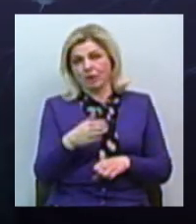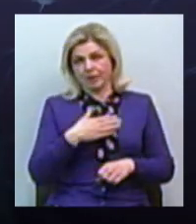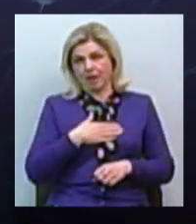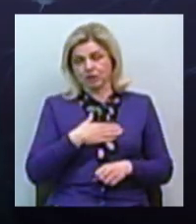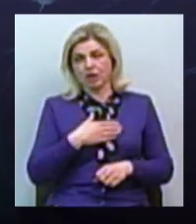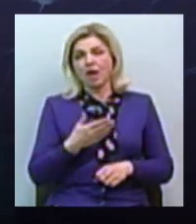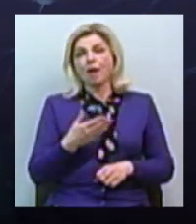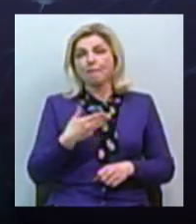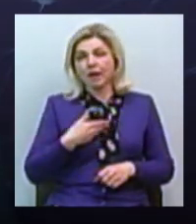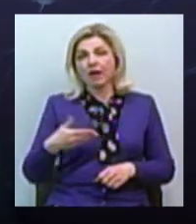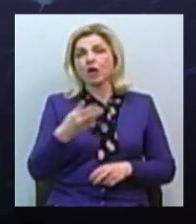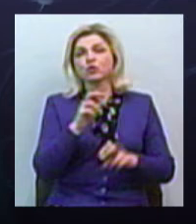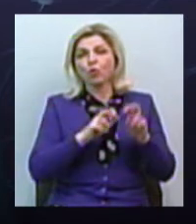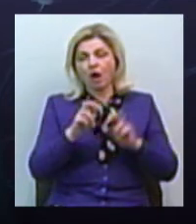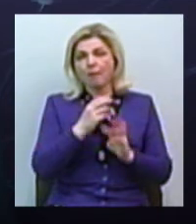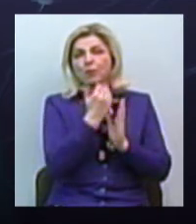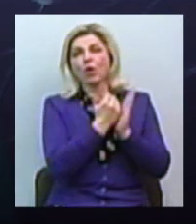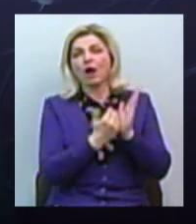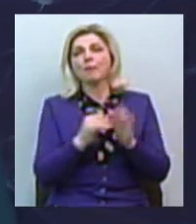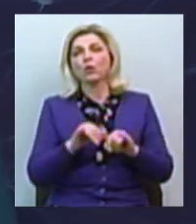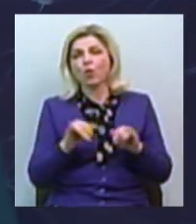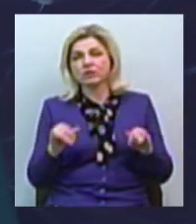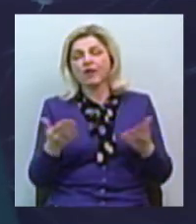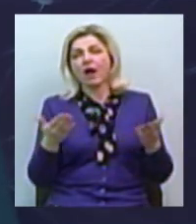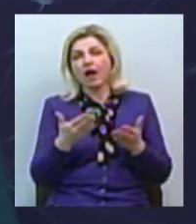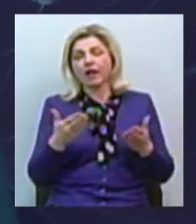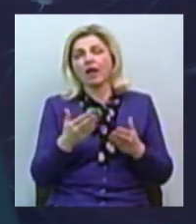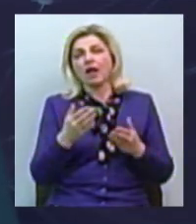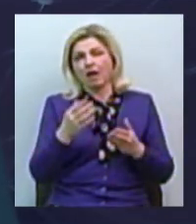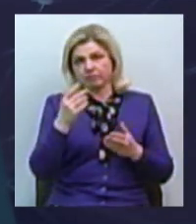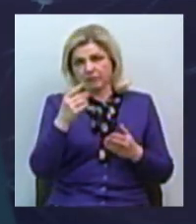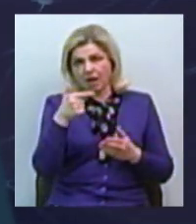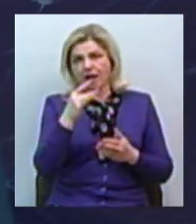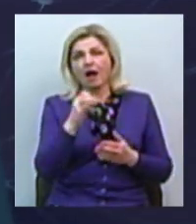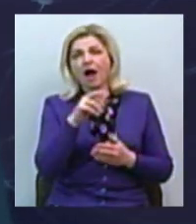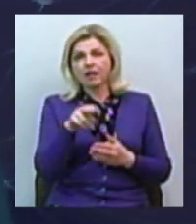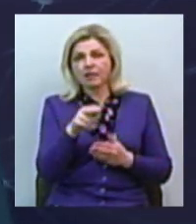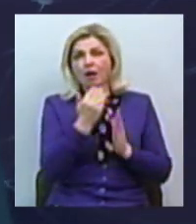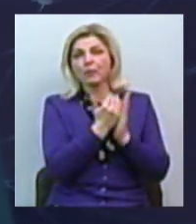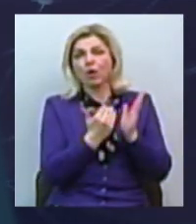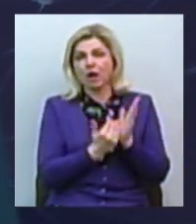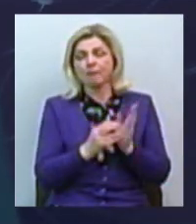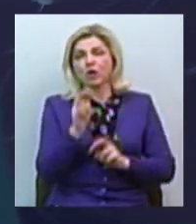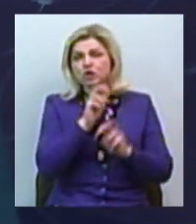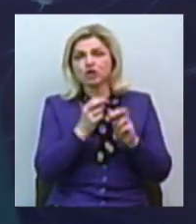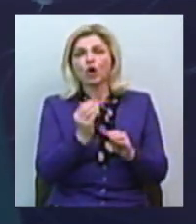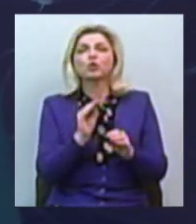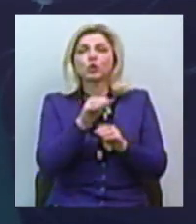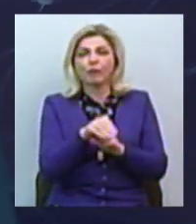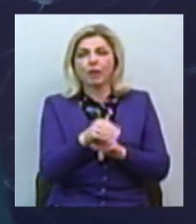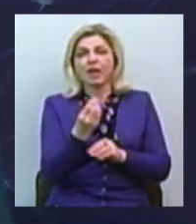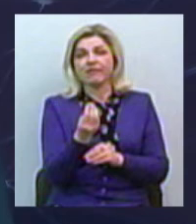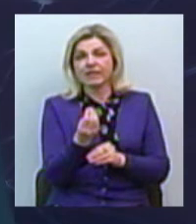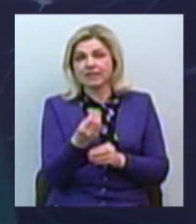шукаємо для них програми розвитку, якісь грантові програми, щоб залучати, щоб були додаткові інвестиції і підприємства могли